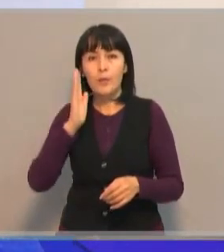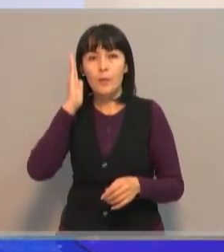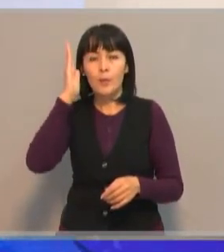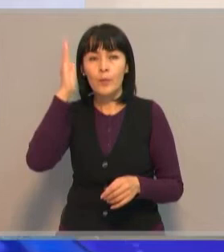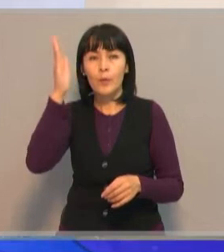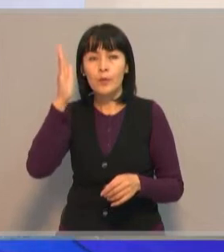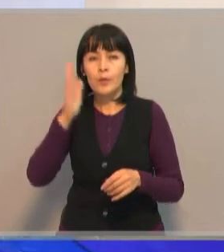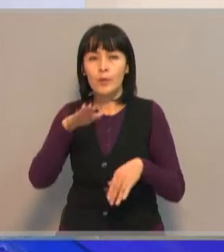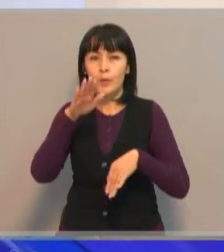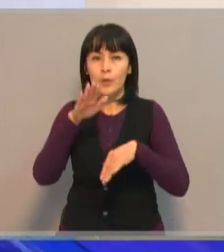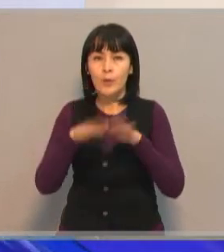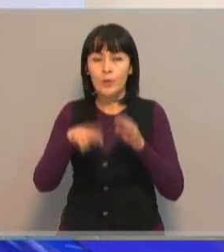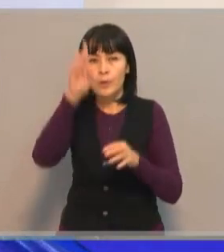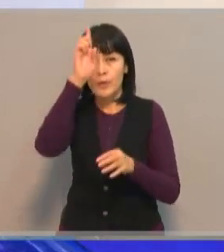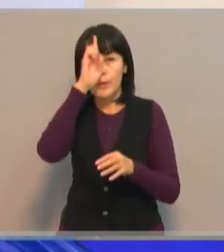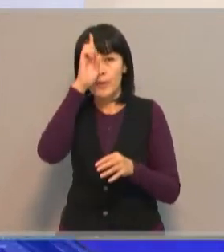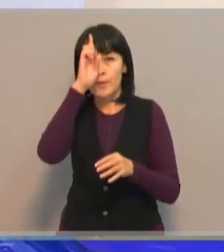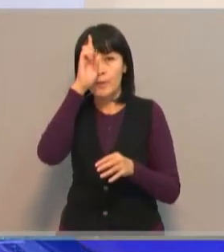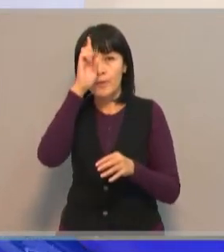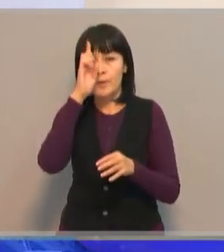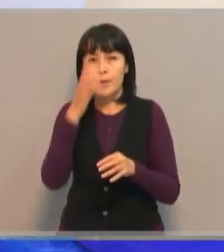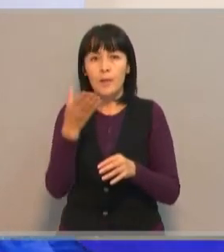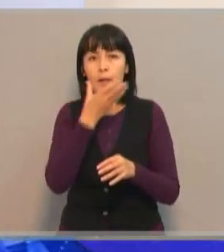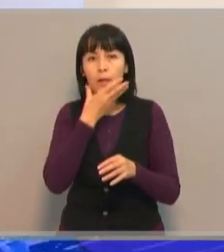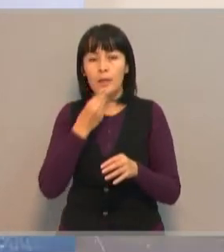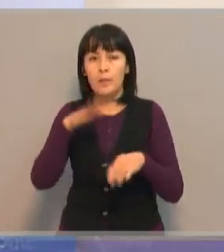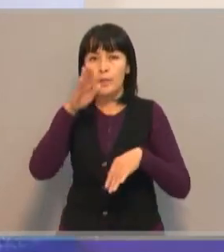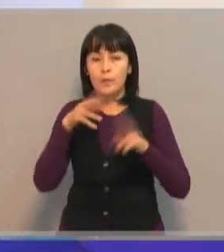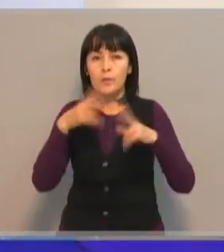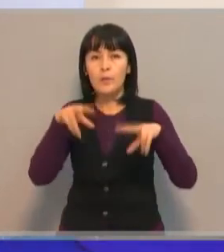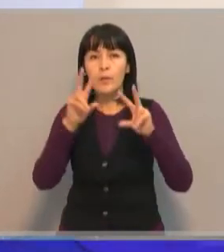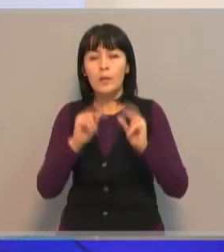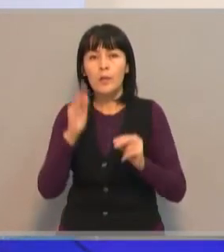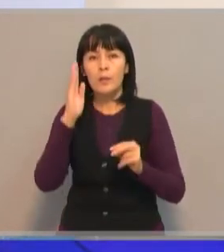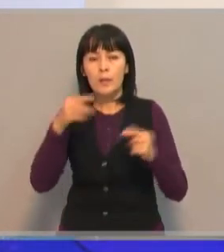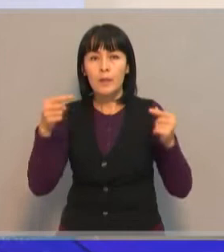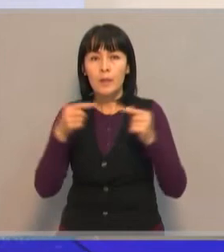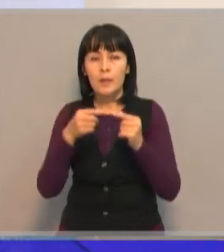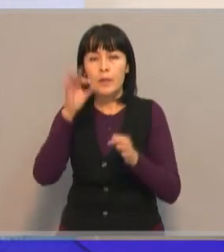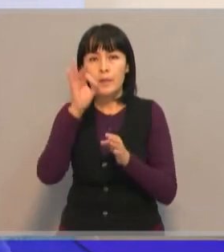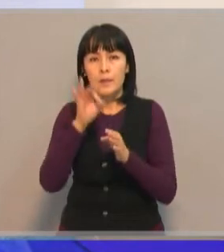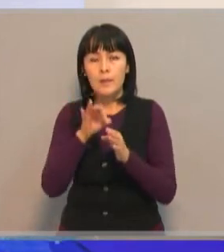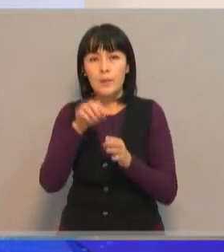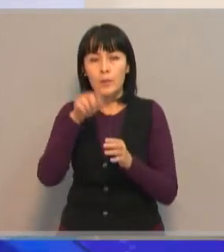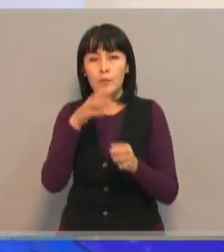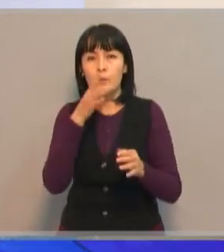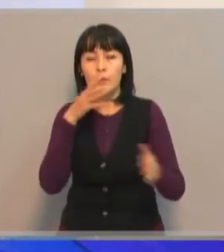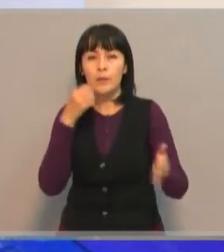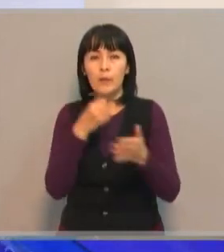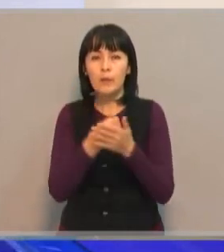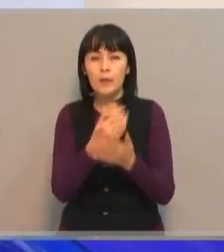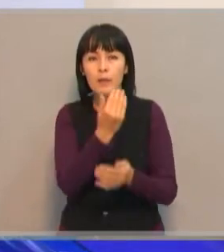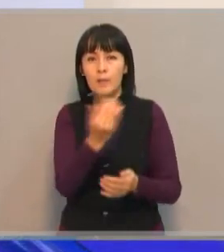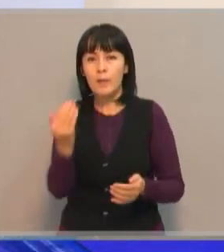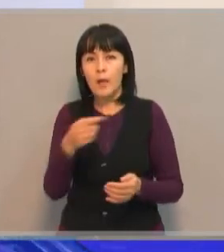болашақты жарқын еліміздің керемет мамандары болатында дәлел. Себебі осы уақытқа дейін мен айтып